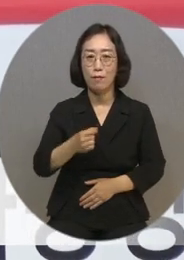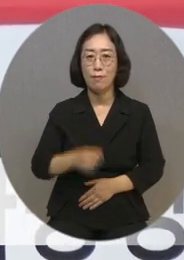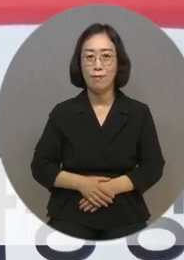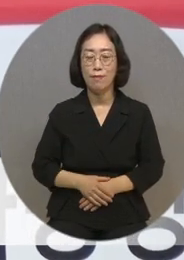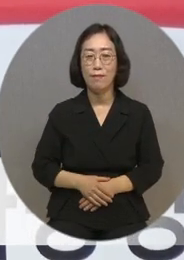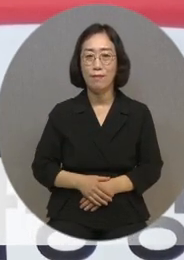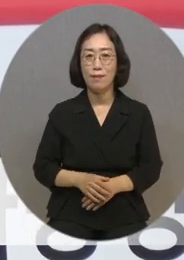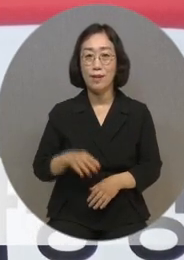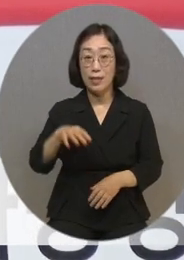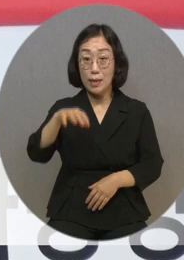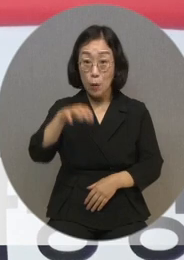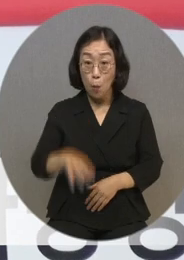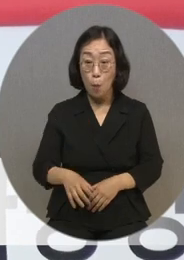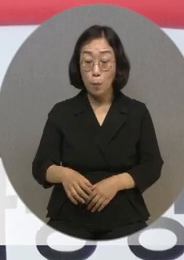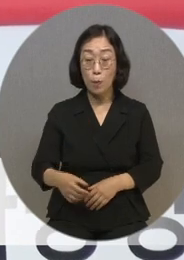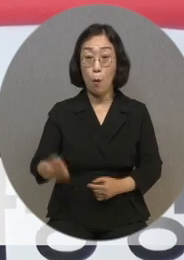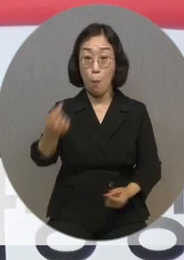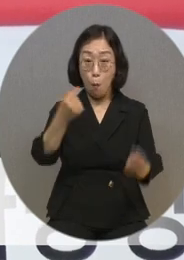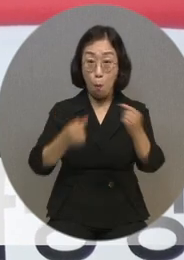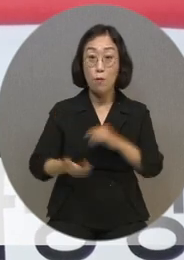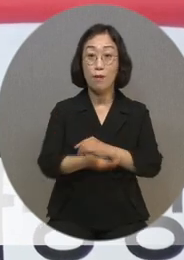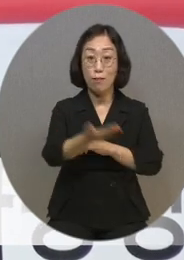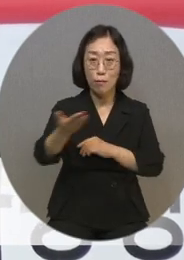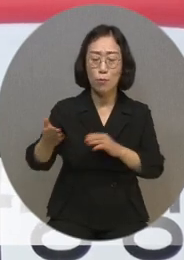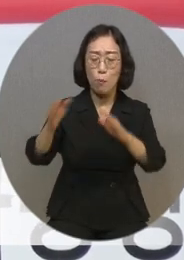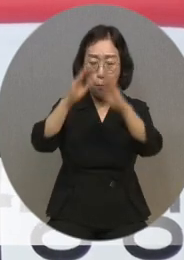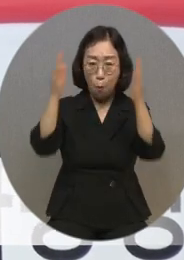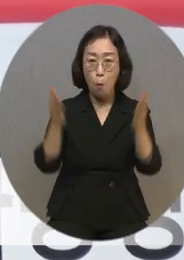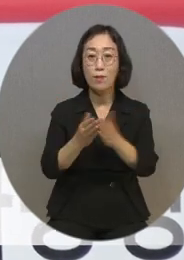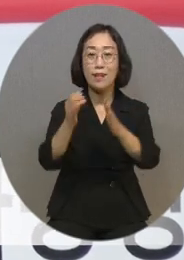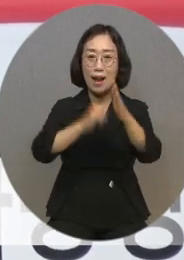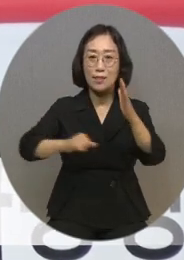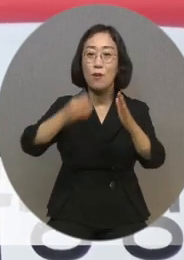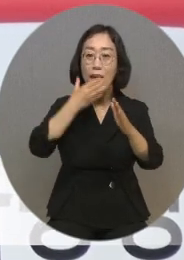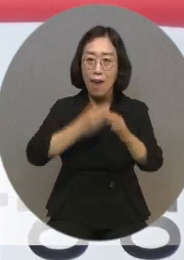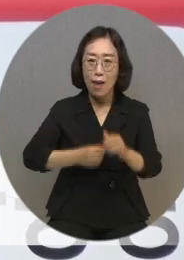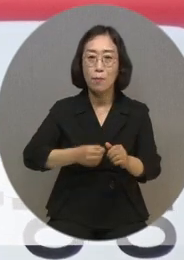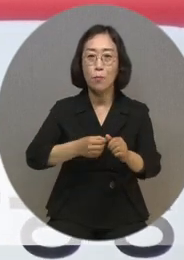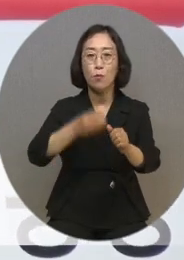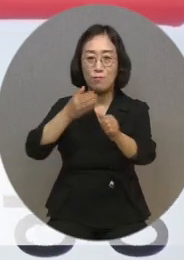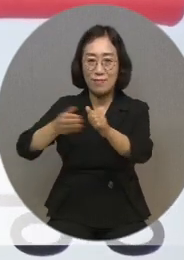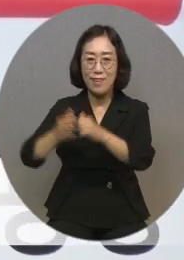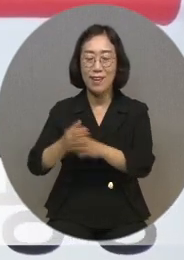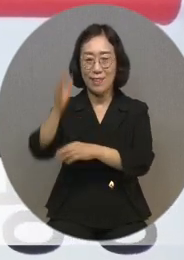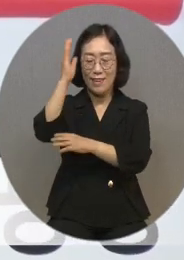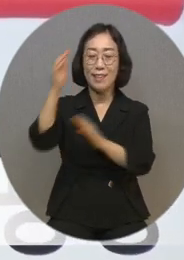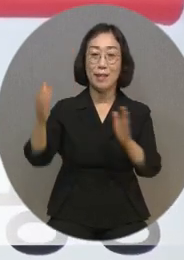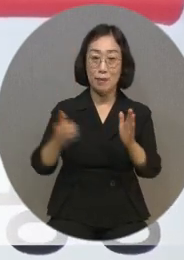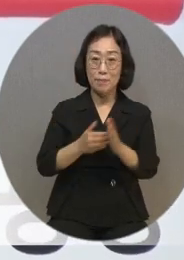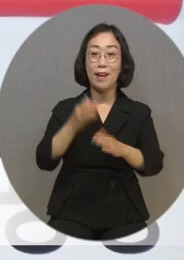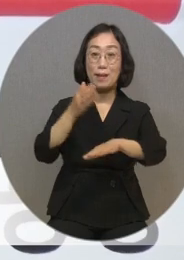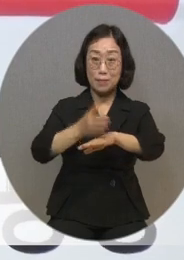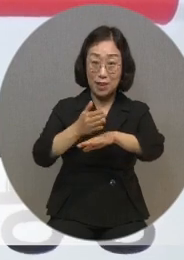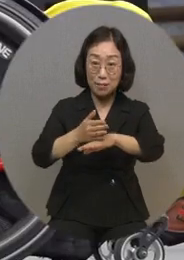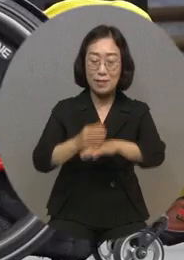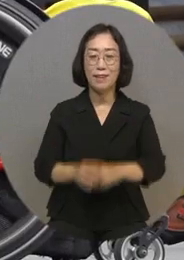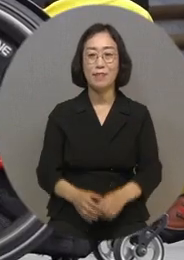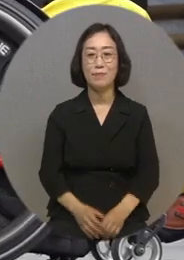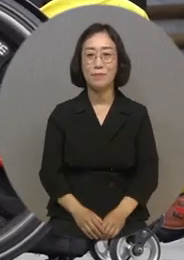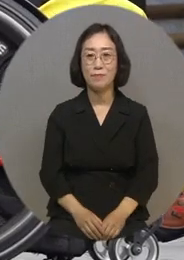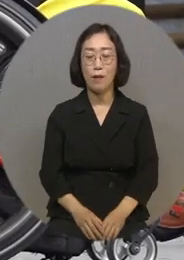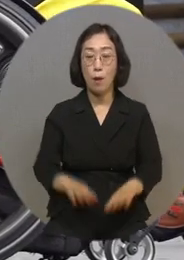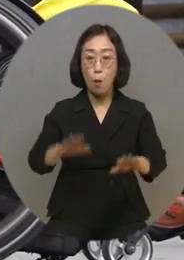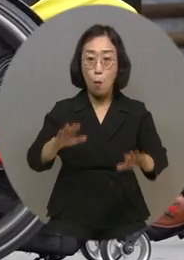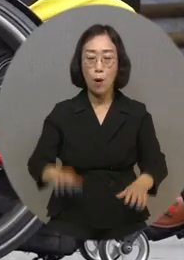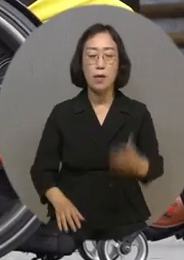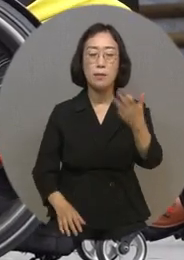한번 이 자리에 함께하신 모든 분들의 가정에 행복이 가득하기를 기원하면서 인사 말씀을 마치겠습니다. 감사합니다.